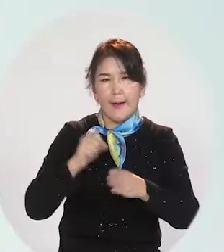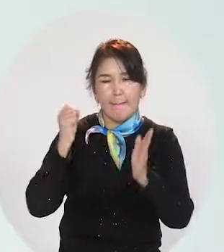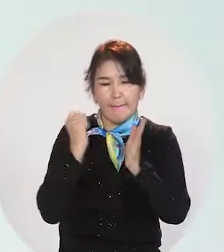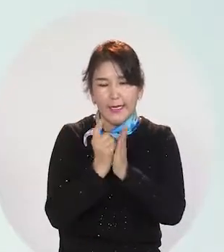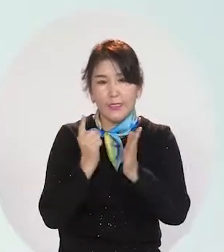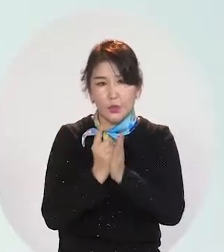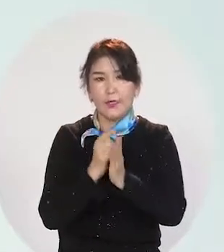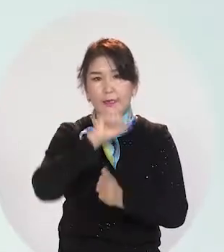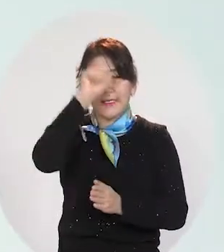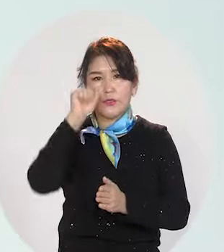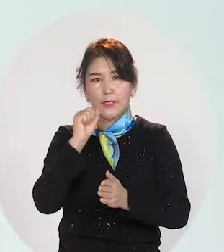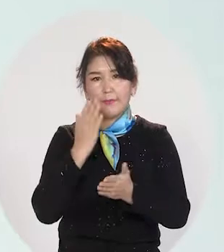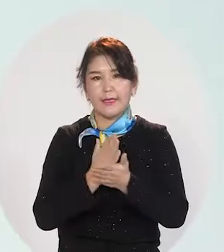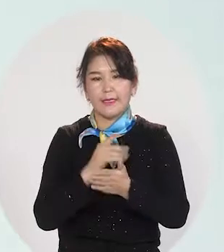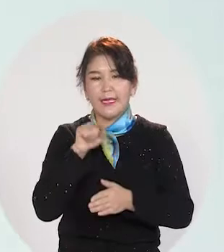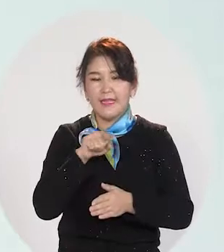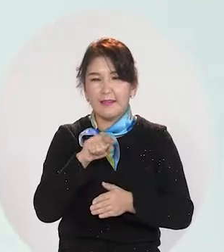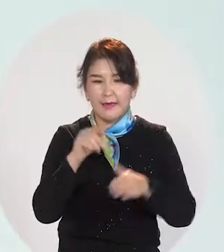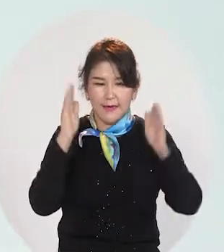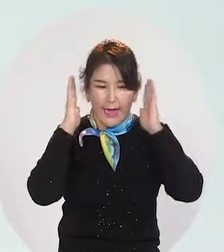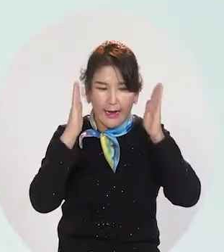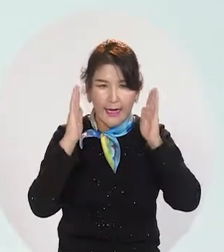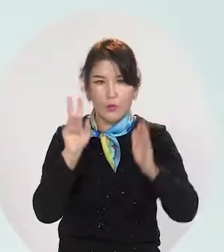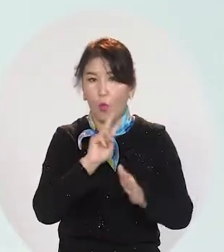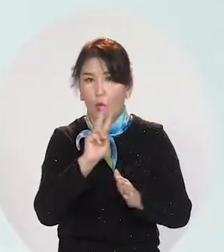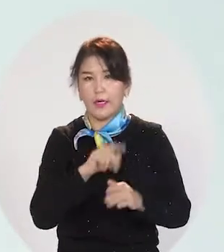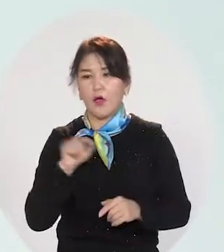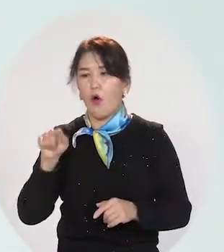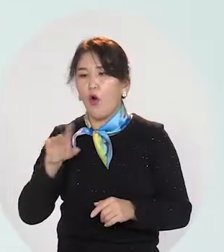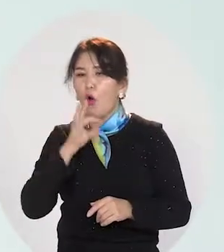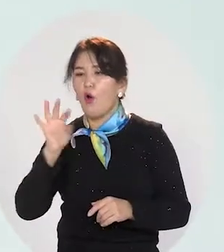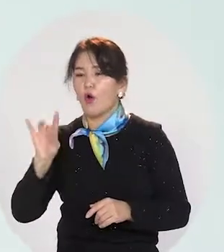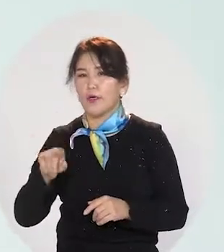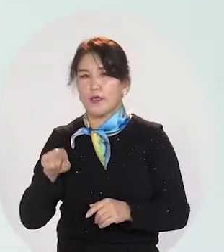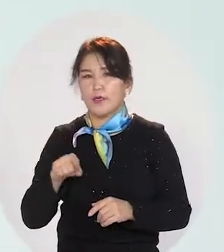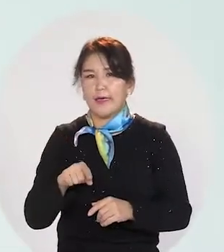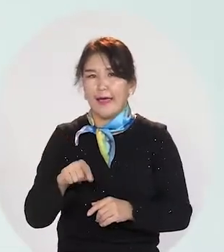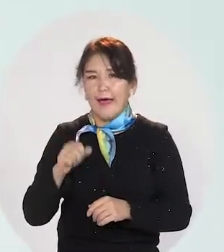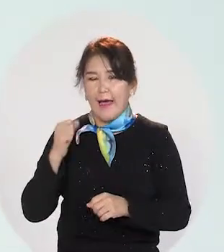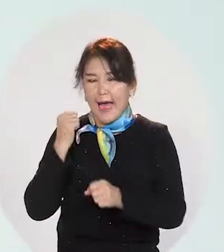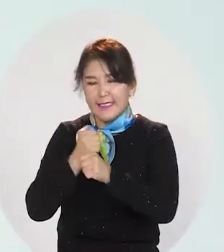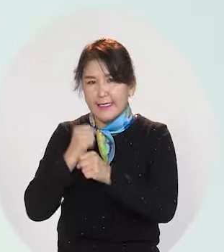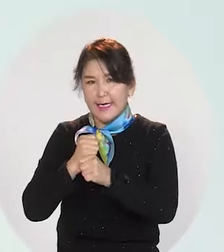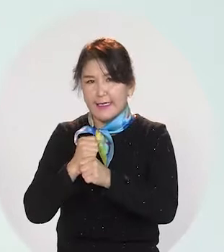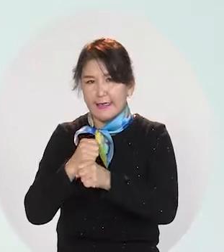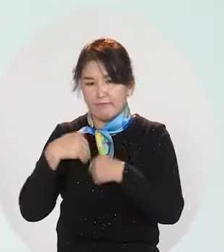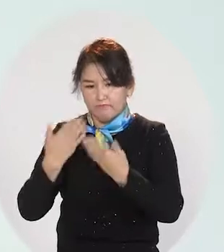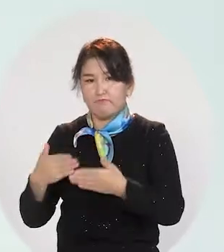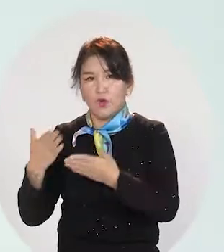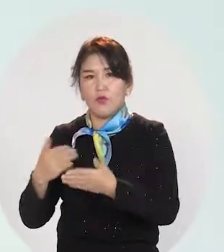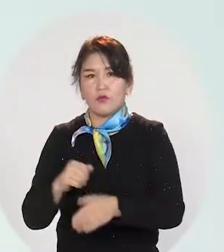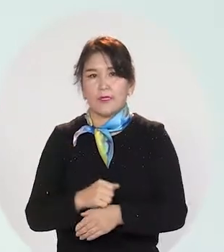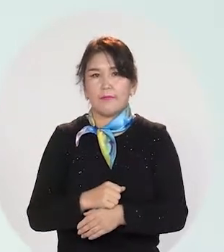дээр ирсэн байдаг. А гэтэл энэ зүйл дээр нь анхааруулахын оронд өөр зүйлс рүү одоо чиглэлээ ачаалаар дарддаг ч юм уу. Тэгээ ийм байдлууд